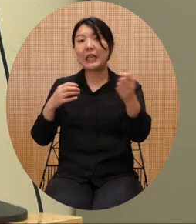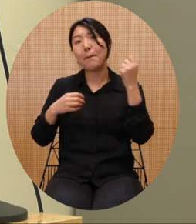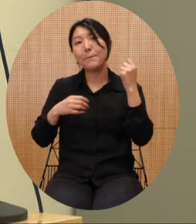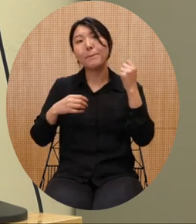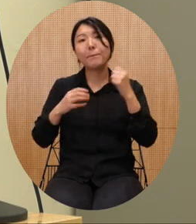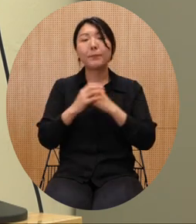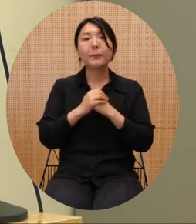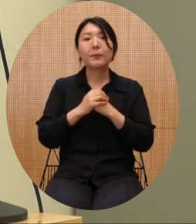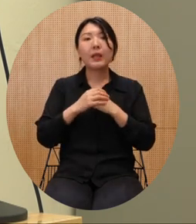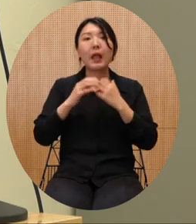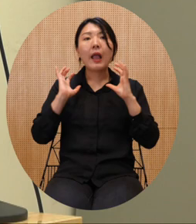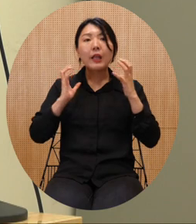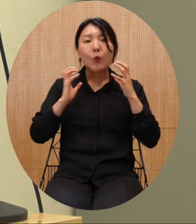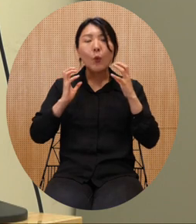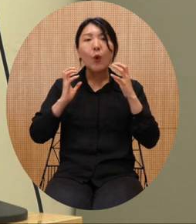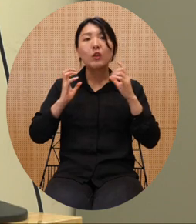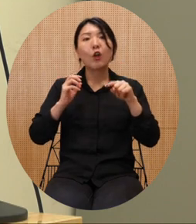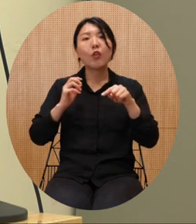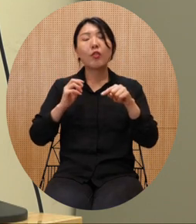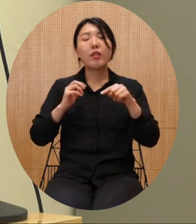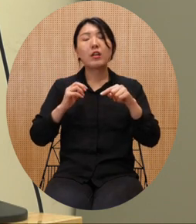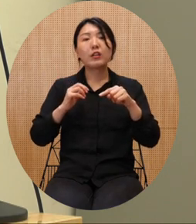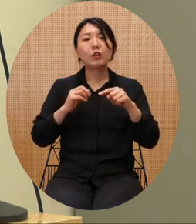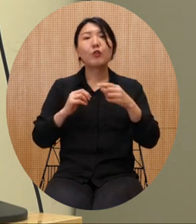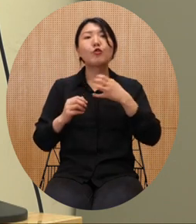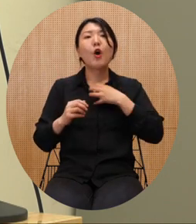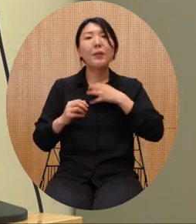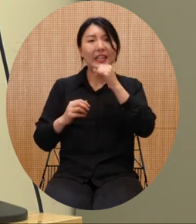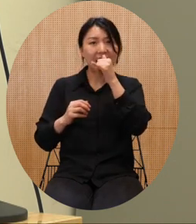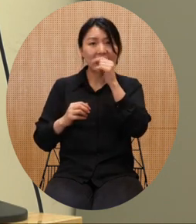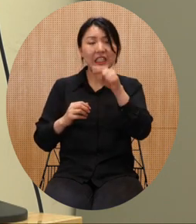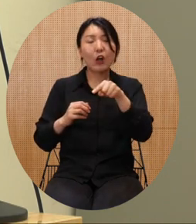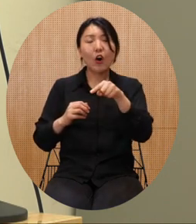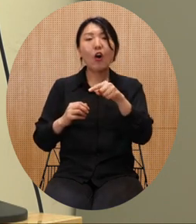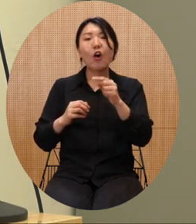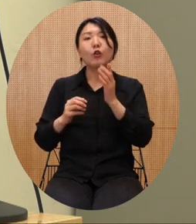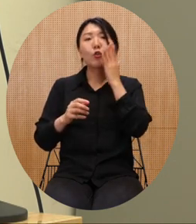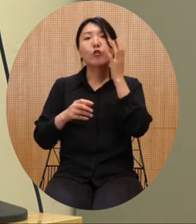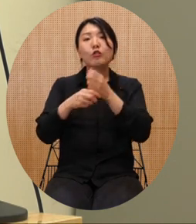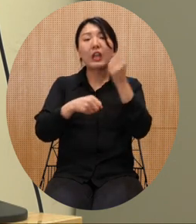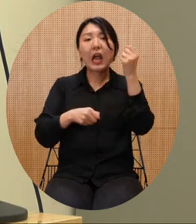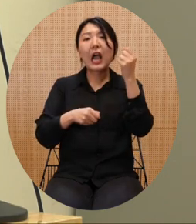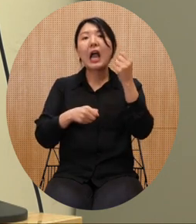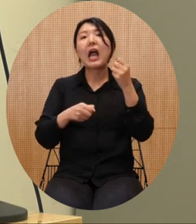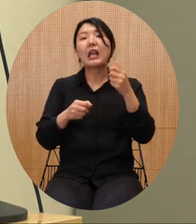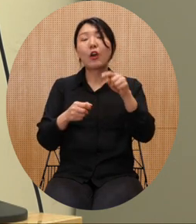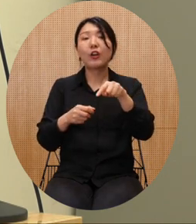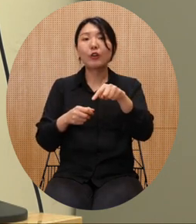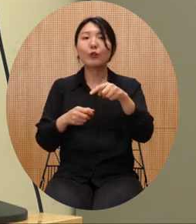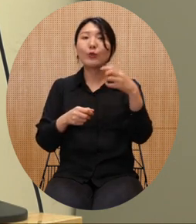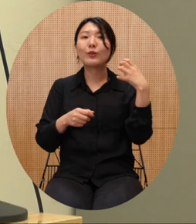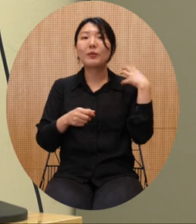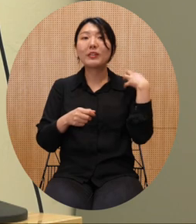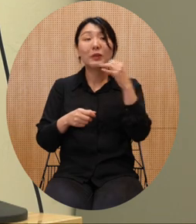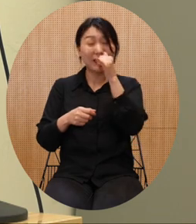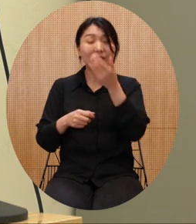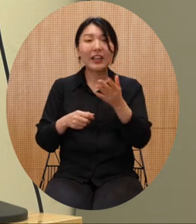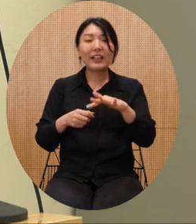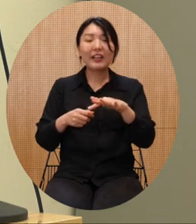아동이 어떤 것에 처해져 있는지를 초록우산에서 그런 역할을 많이 하고 계시지만 그런 것들을 계속 알려내는 것들이